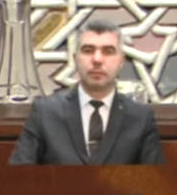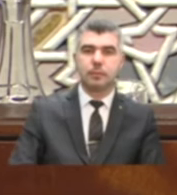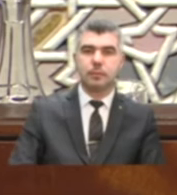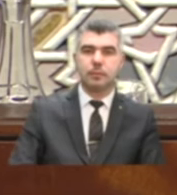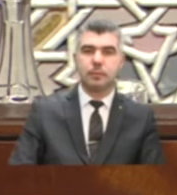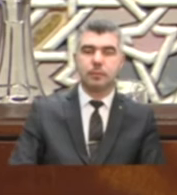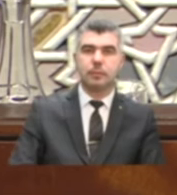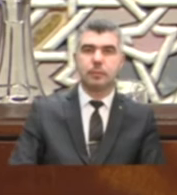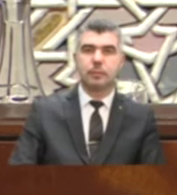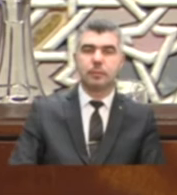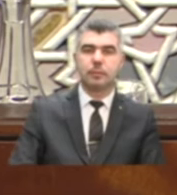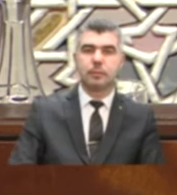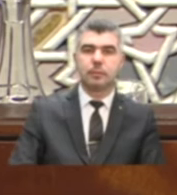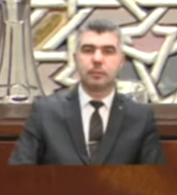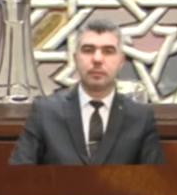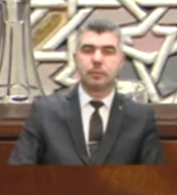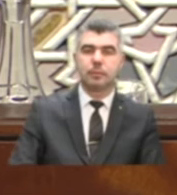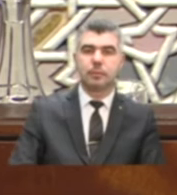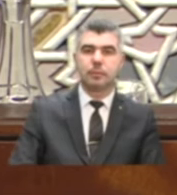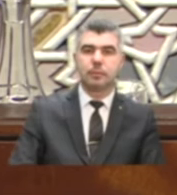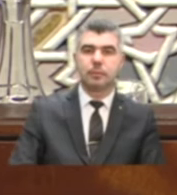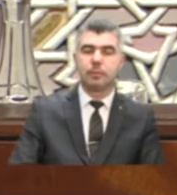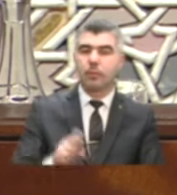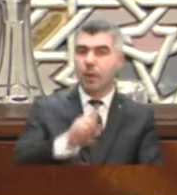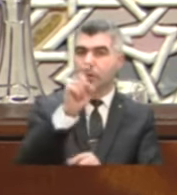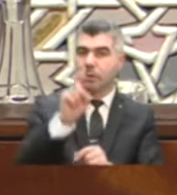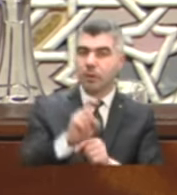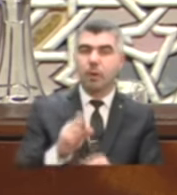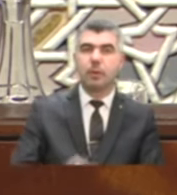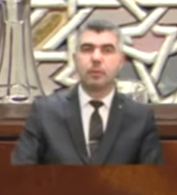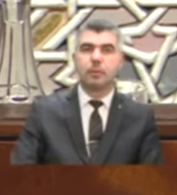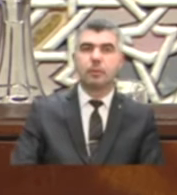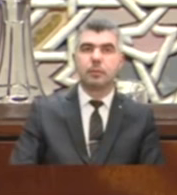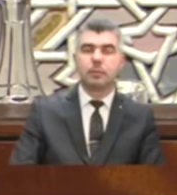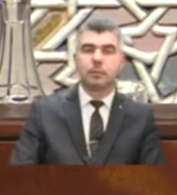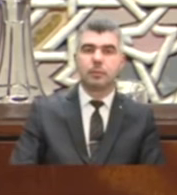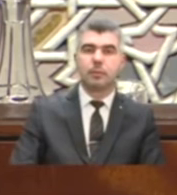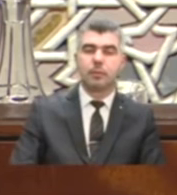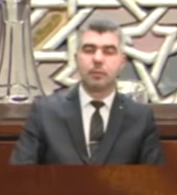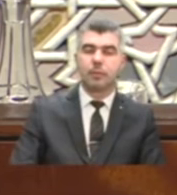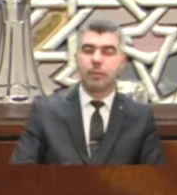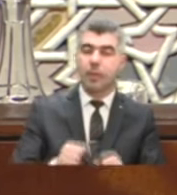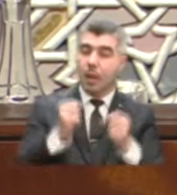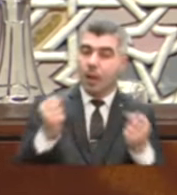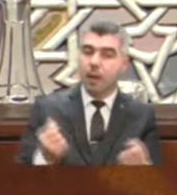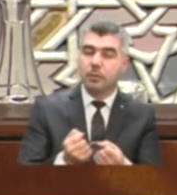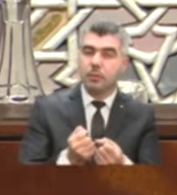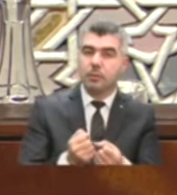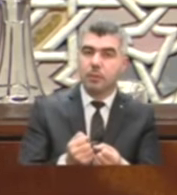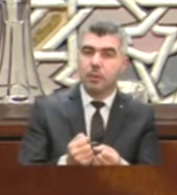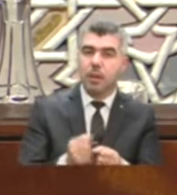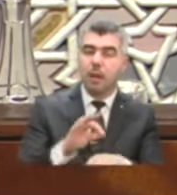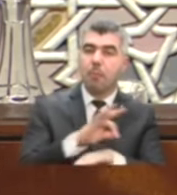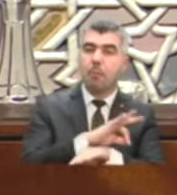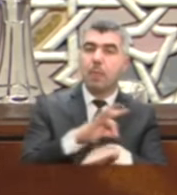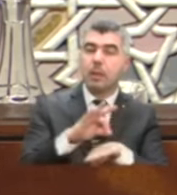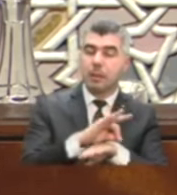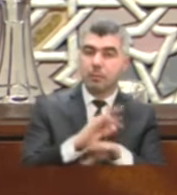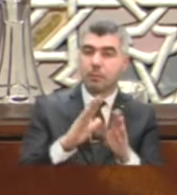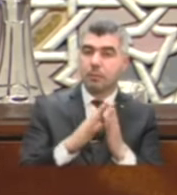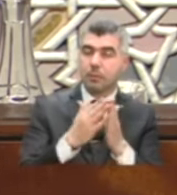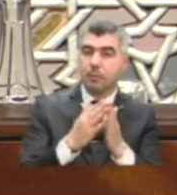ما كاينش. نمر الى السؤال الموالي، وسؤال اني عن النهوض بادوار المكتب المغربي لحقوق